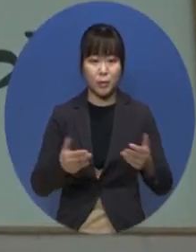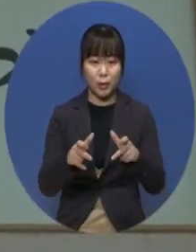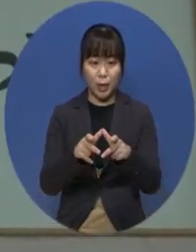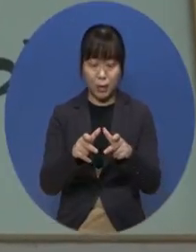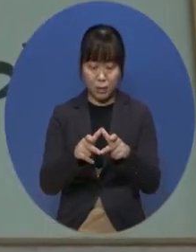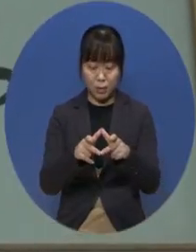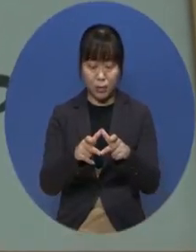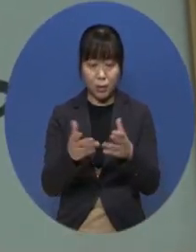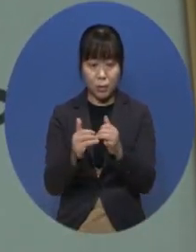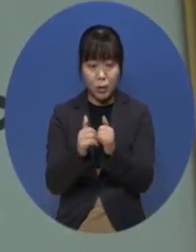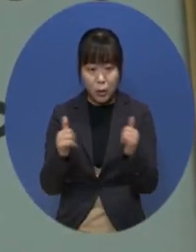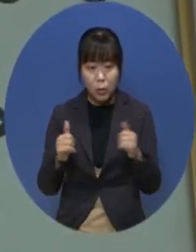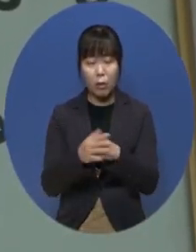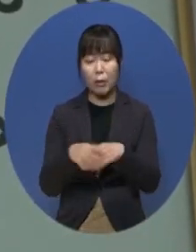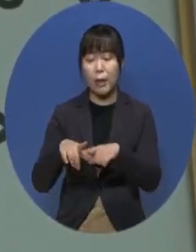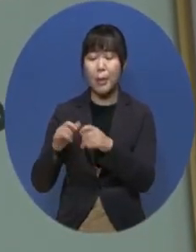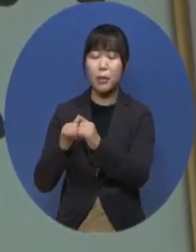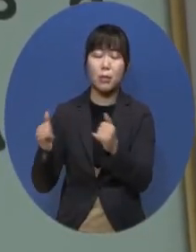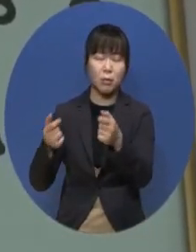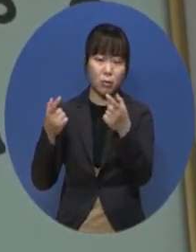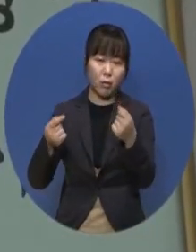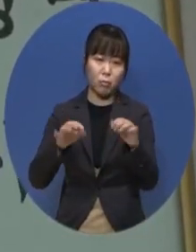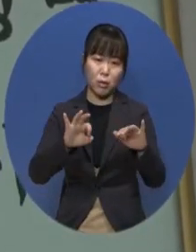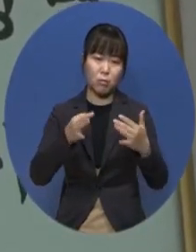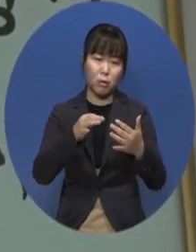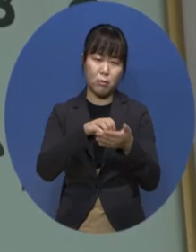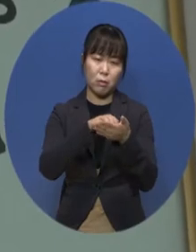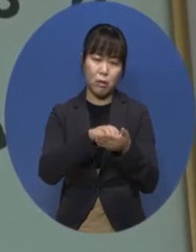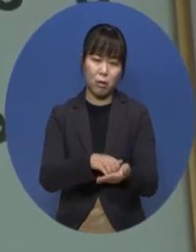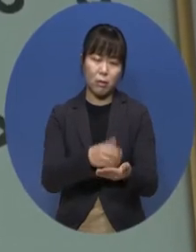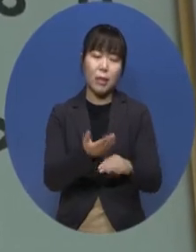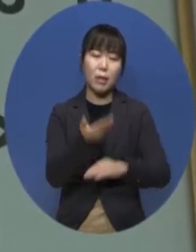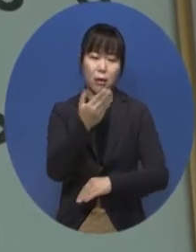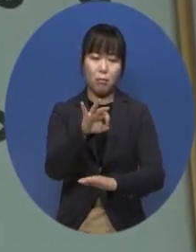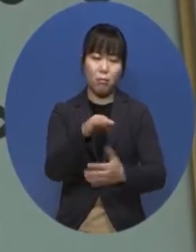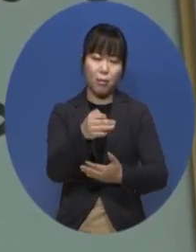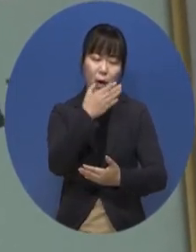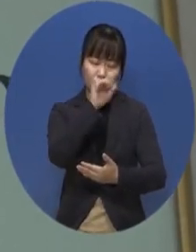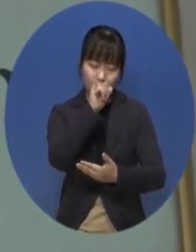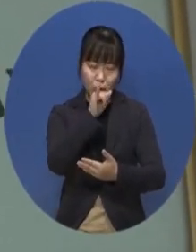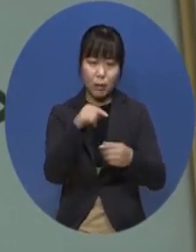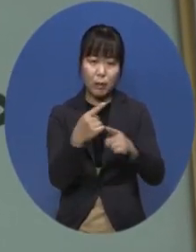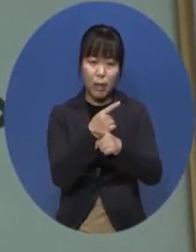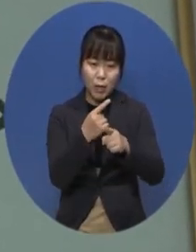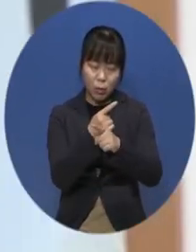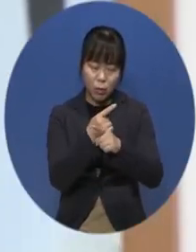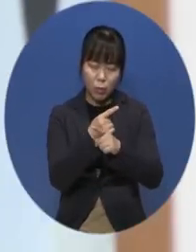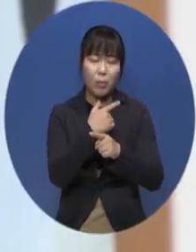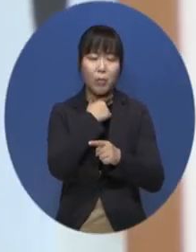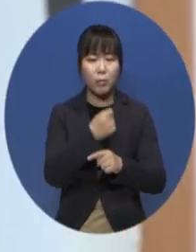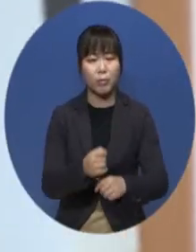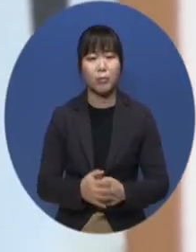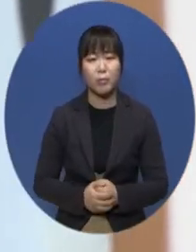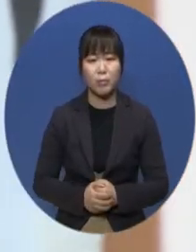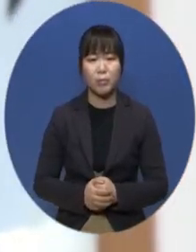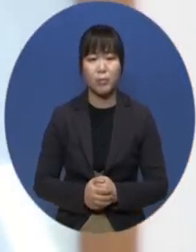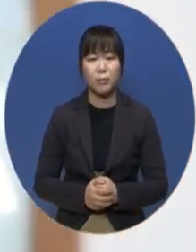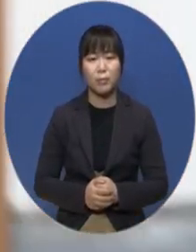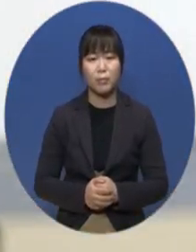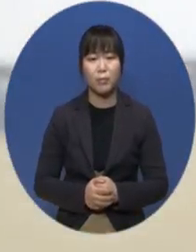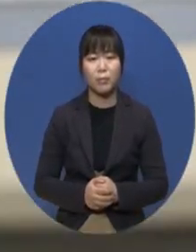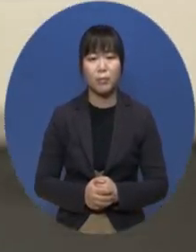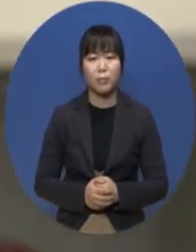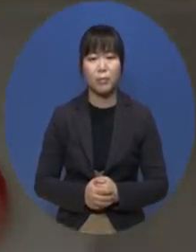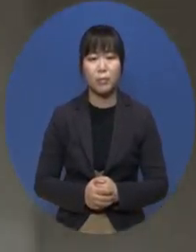근로장애인들에게도 비장애인처럼 급여가 최저임금 이상 받을 수 있는 개선도 절실합니다. 복지TV